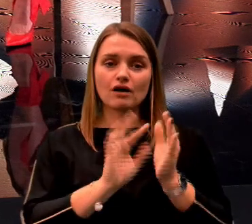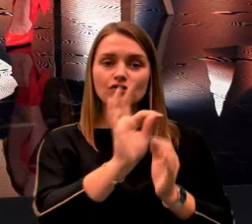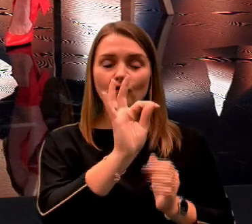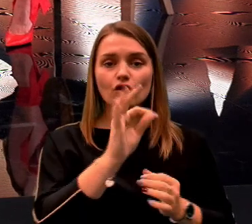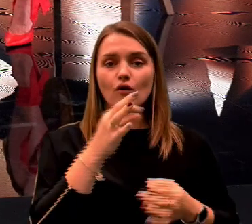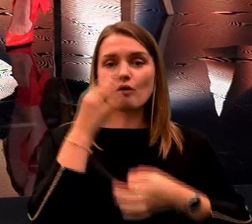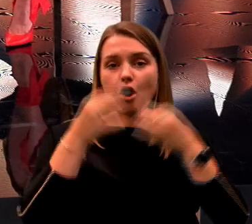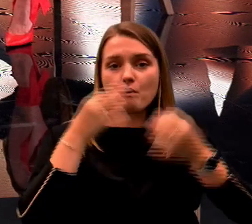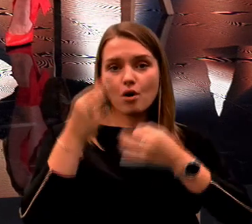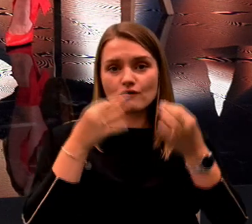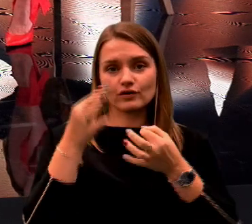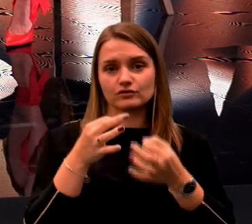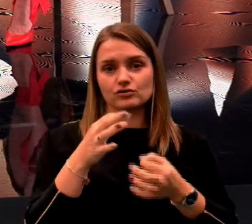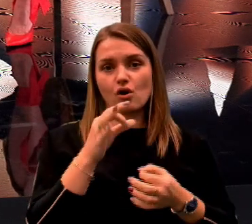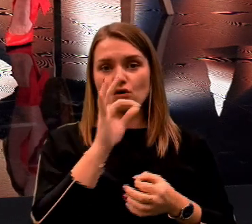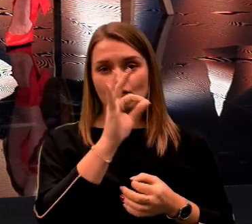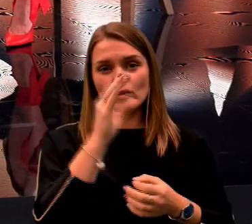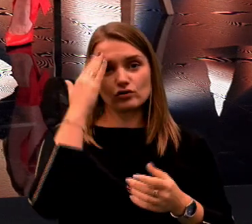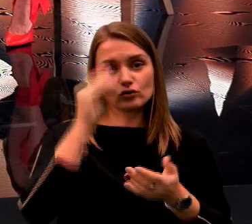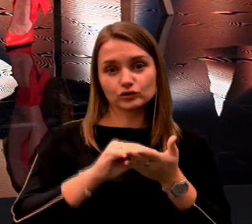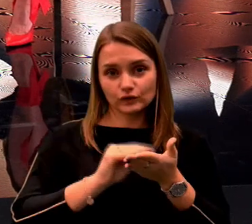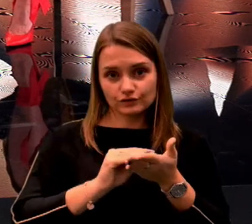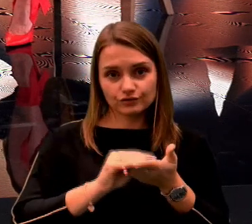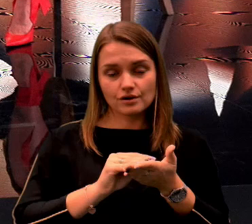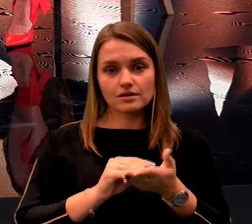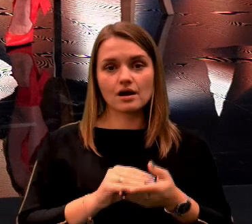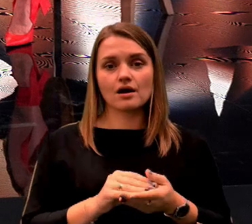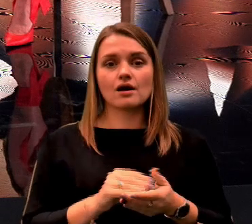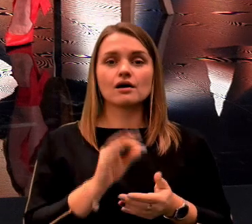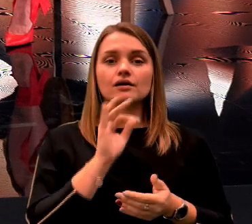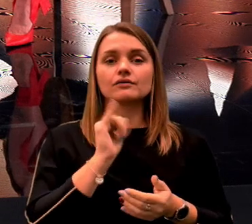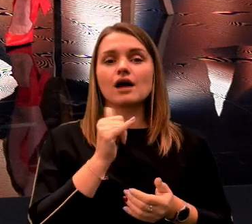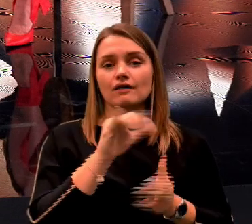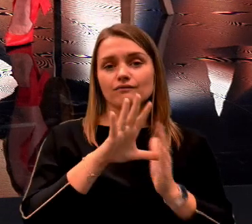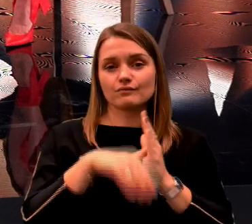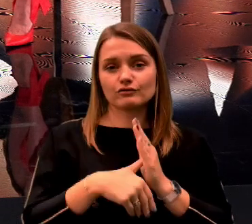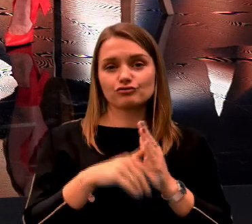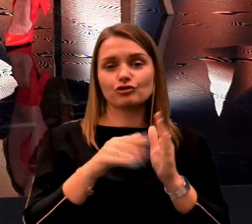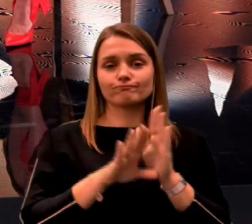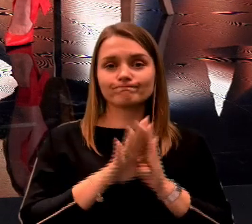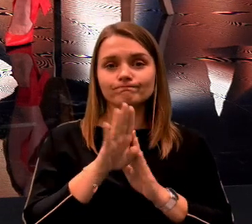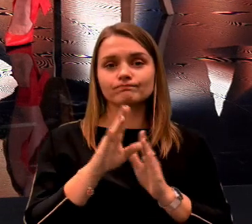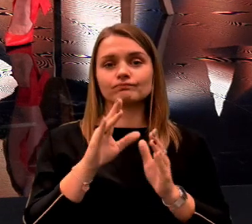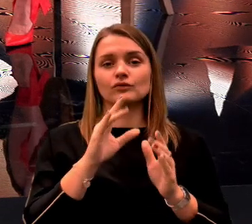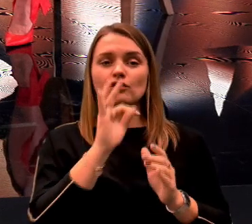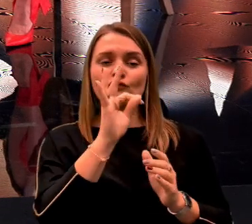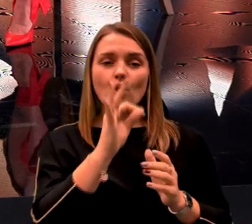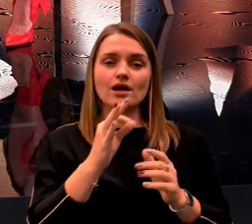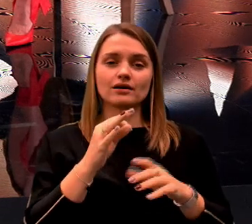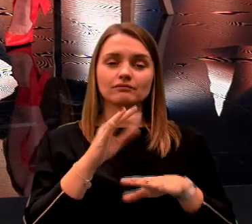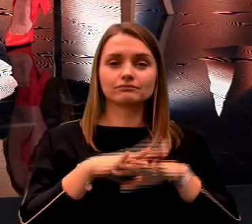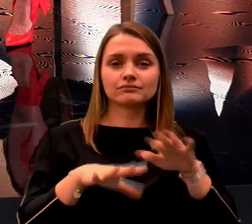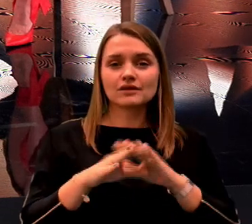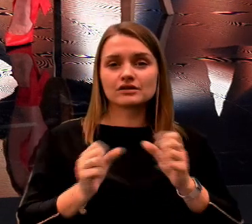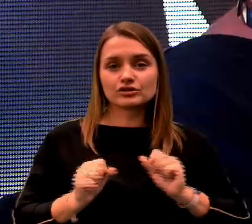i o tym wszystkim, co się mieści pod tym pojęciem, czyli firm, które widzą swoją część w ekosystemie